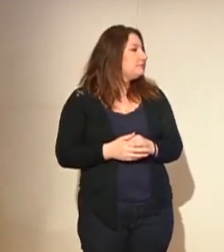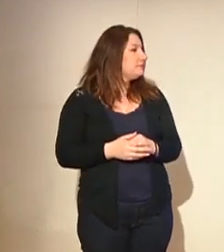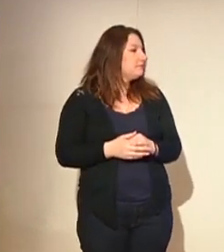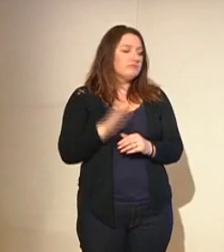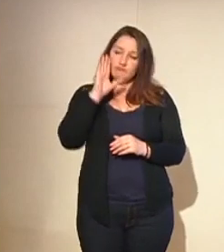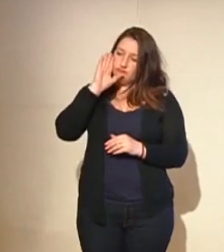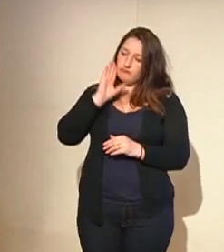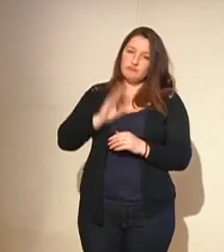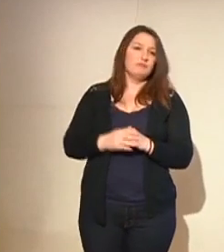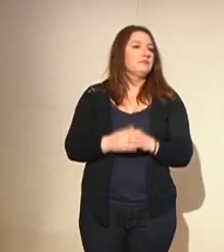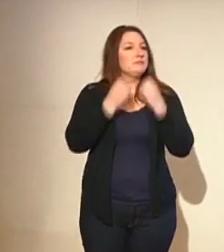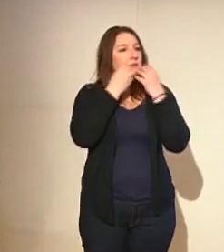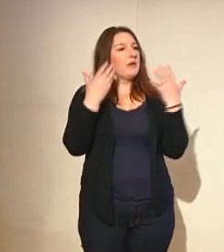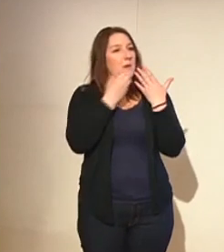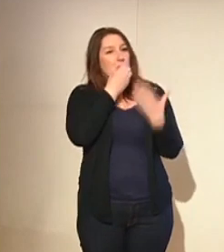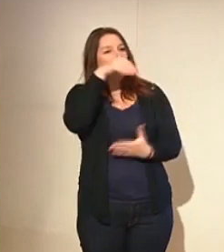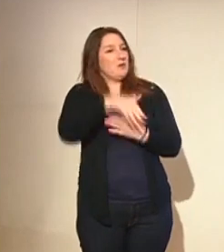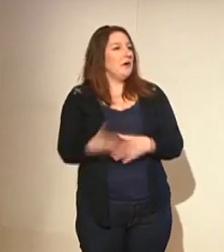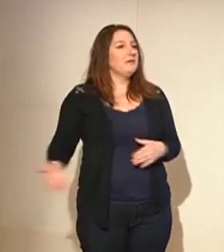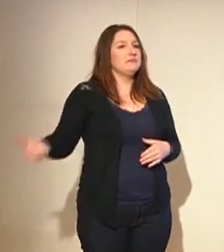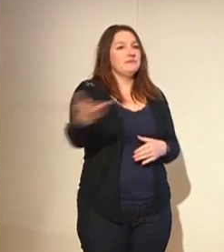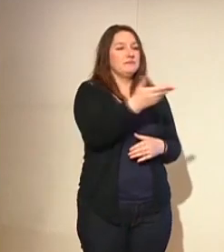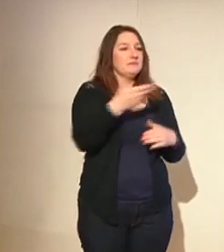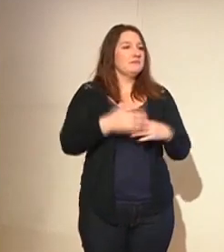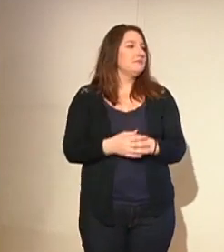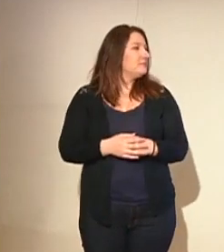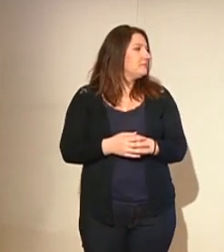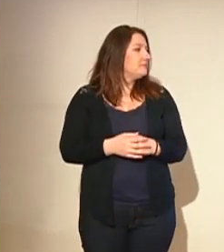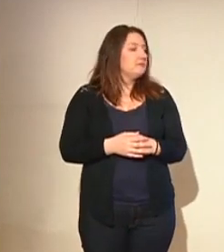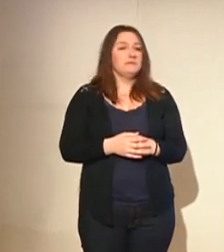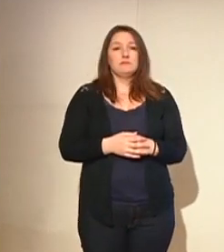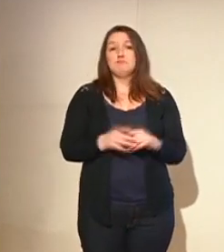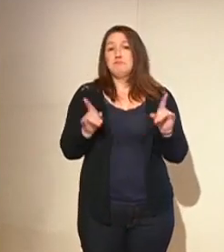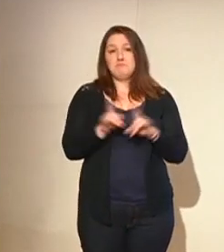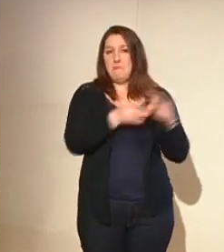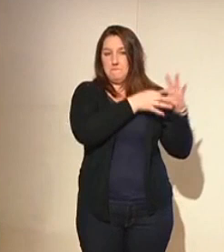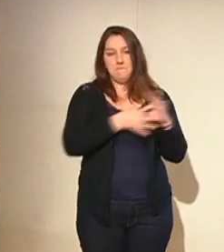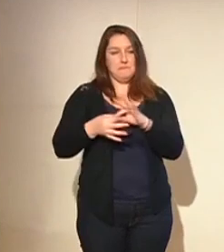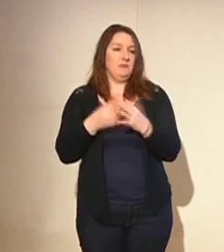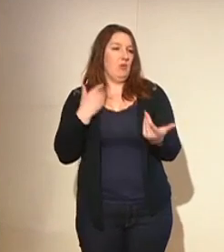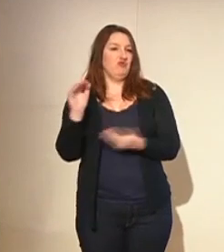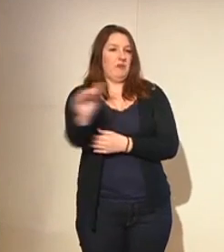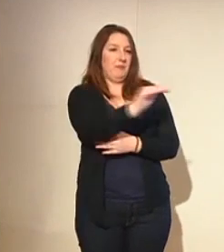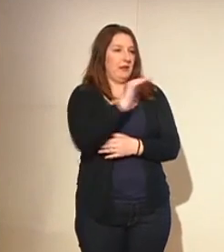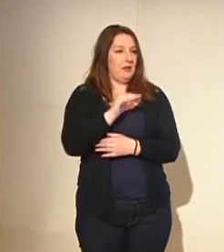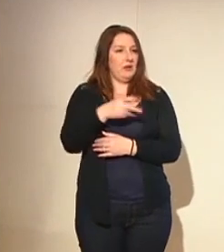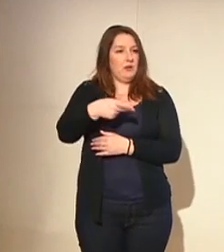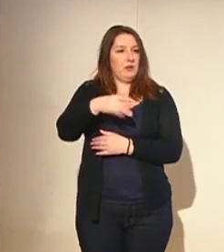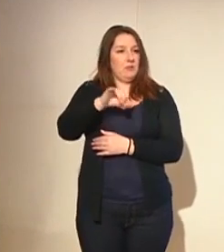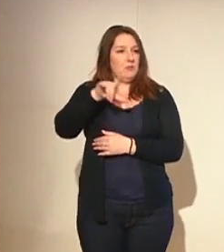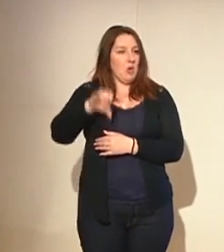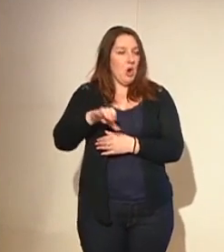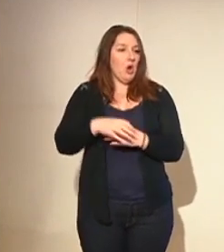Martin bien bonsoir à tous je vais donc comme indiqué à l'instant procéder à la donc Piol Éric